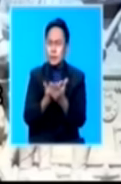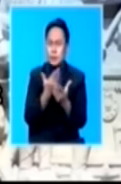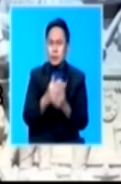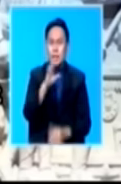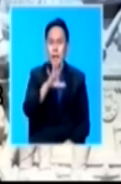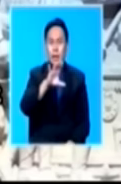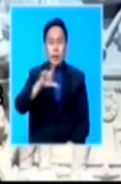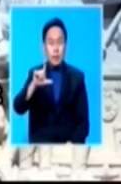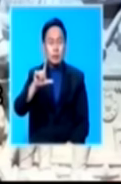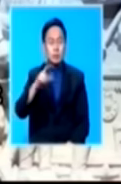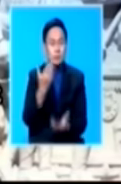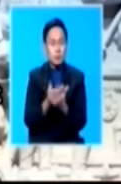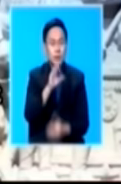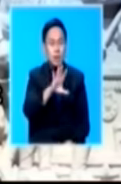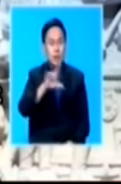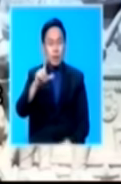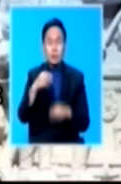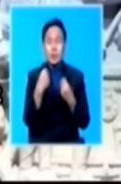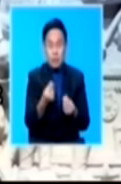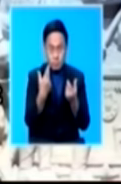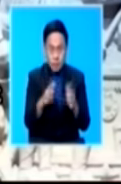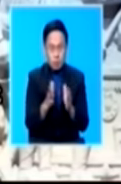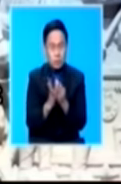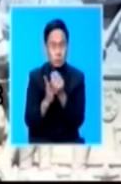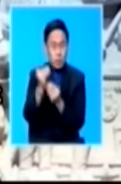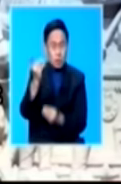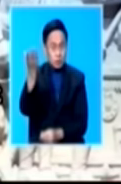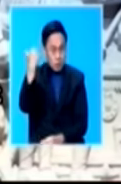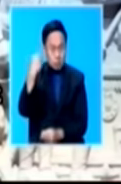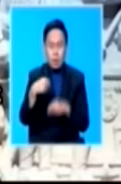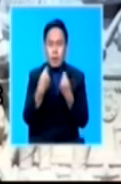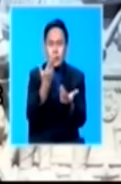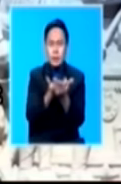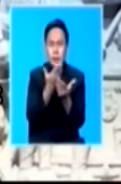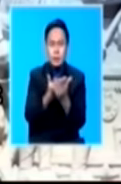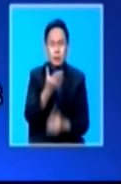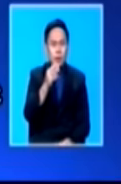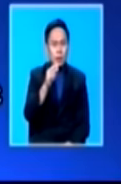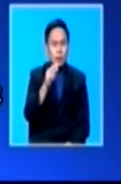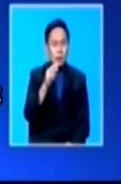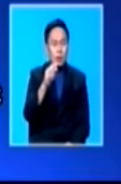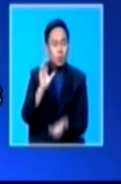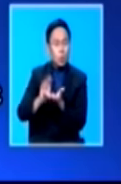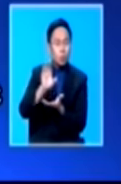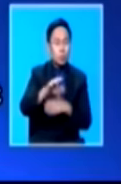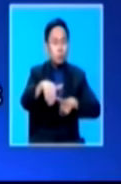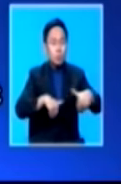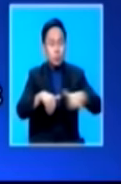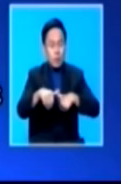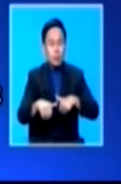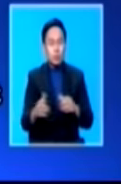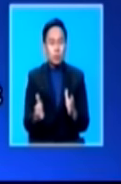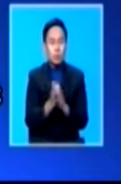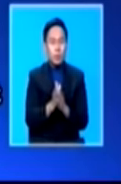5ล้านแรกที่ให้ไปครั้งที่1ครั้งที่2เมื่อสัปดาห์ที่แล้วเนี่ยให้อีกอะไรกองทุนหมู่บ้านไปอีกนะอีกเท่